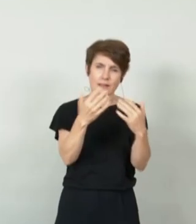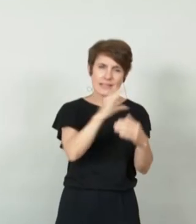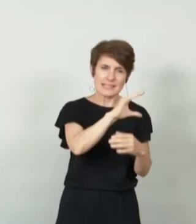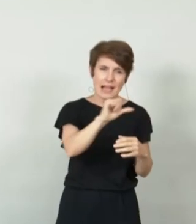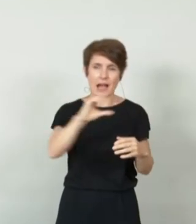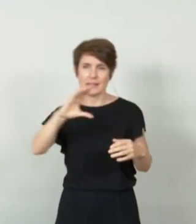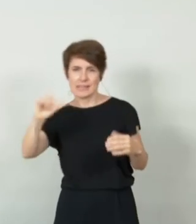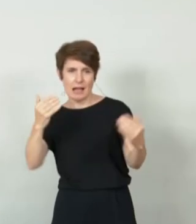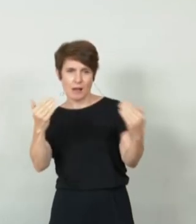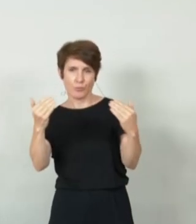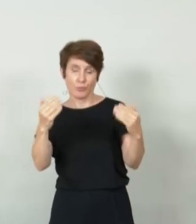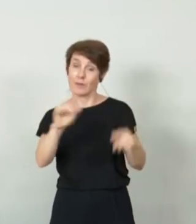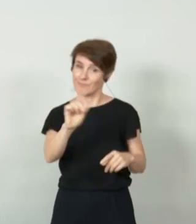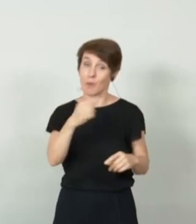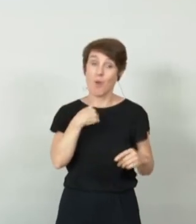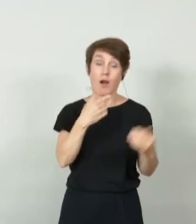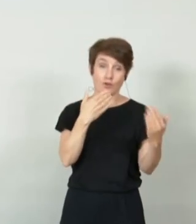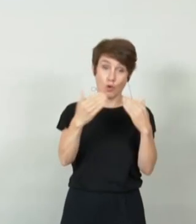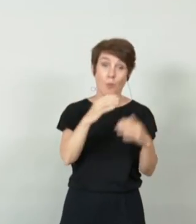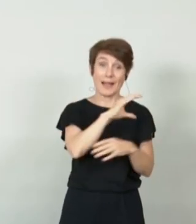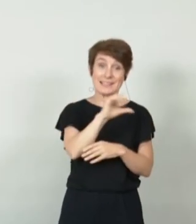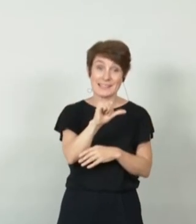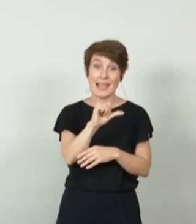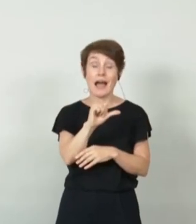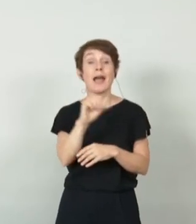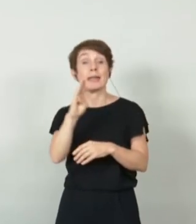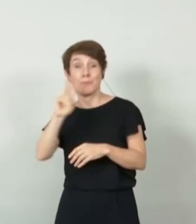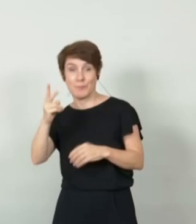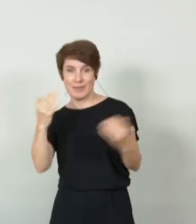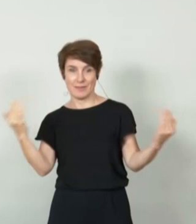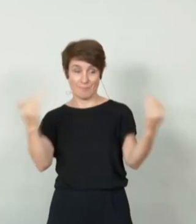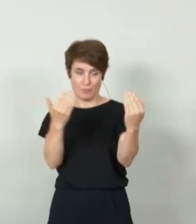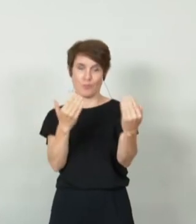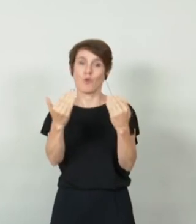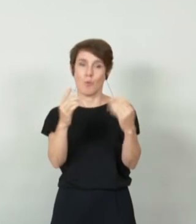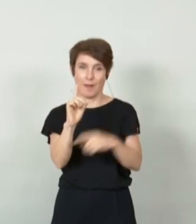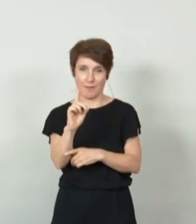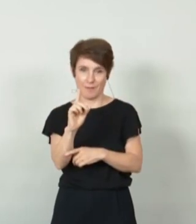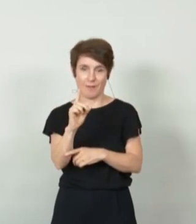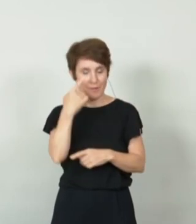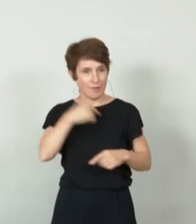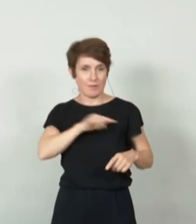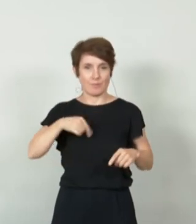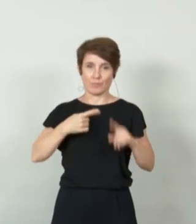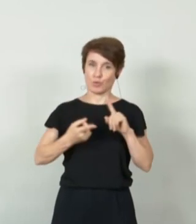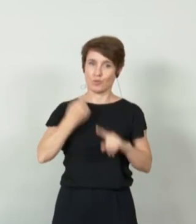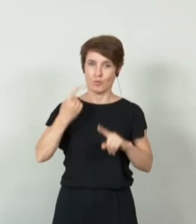que je fais une comparaison de cabp vous n'avez pas tort ce qui est intéressant ce qui est important pour nous et le fil rouge de notre de